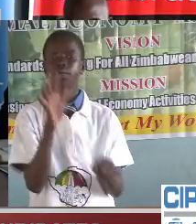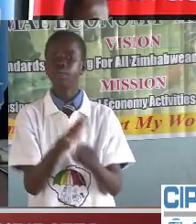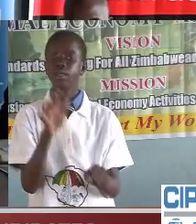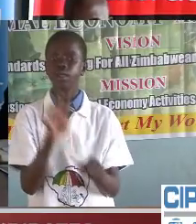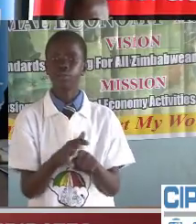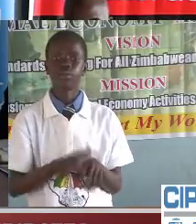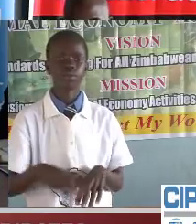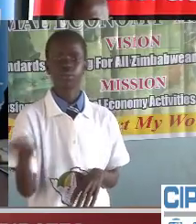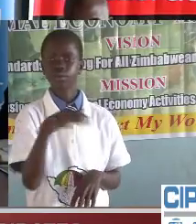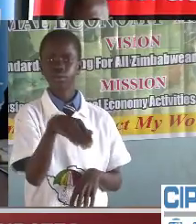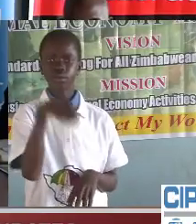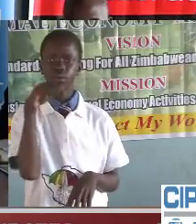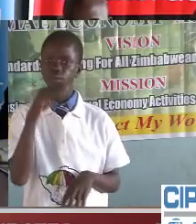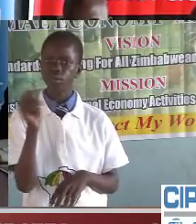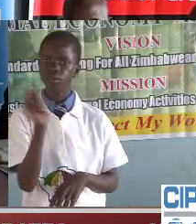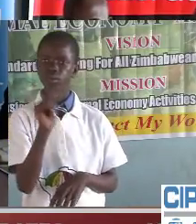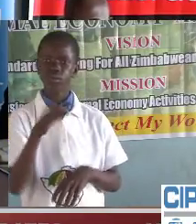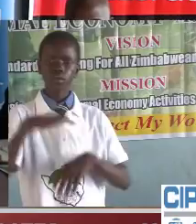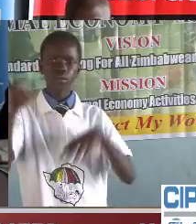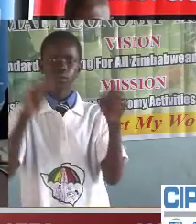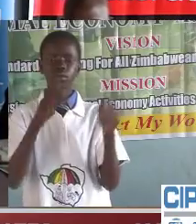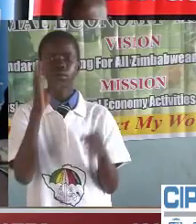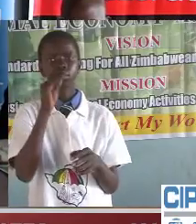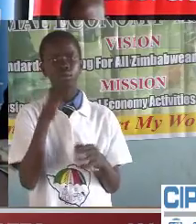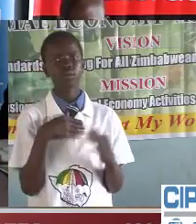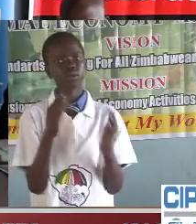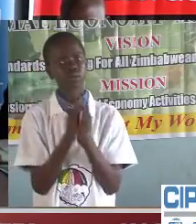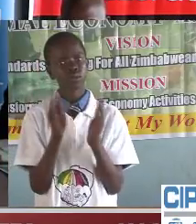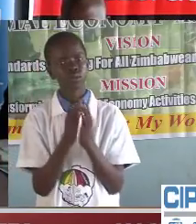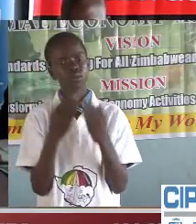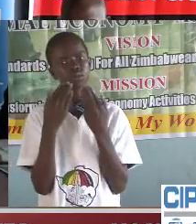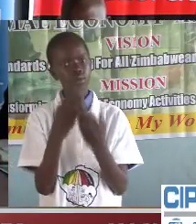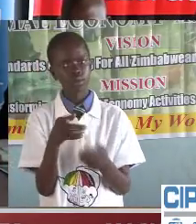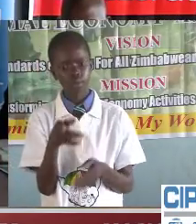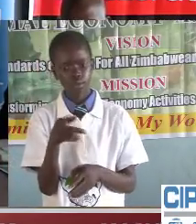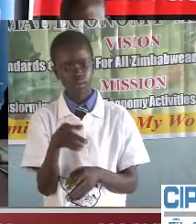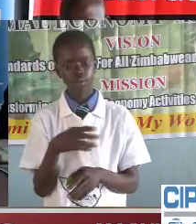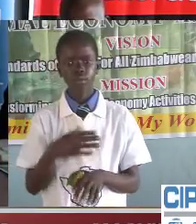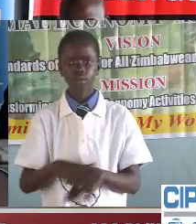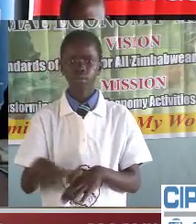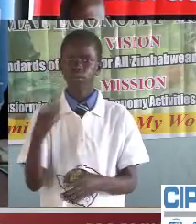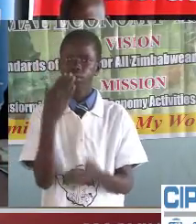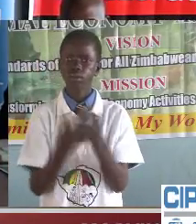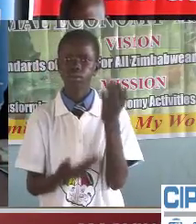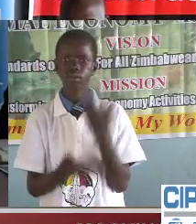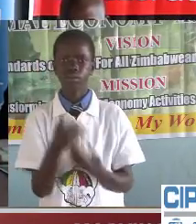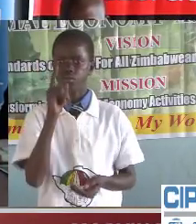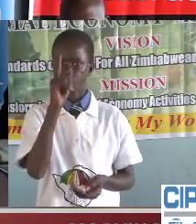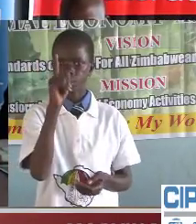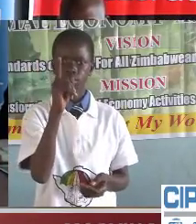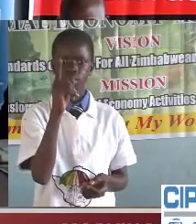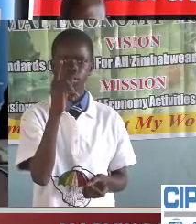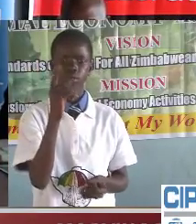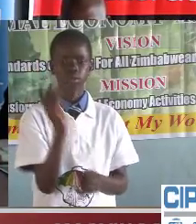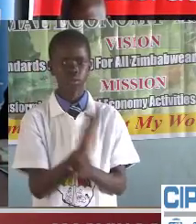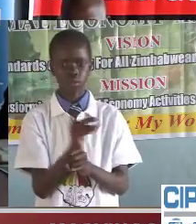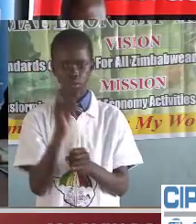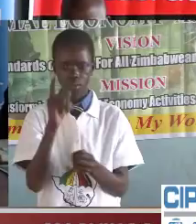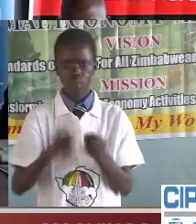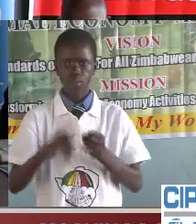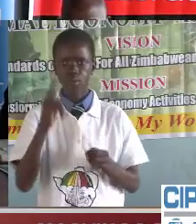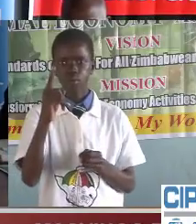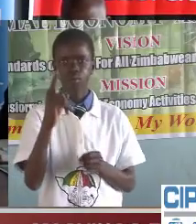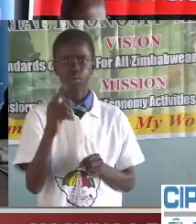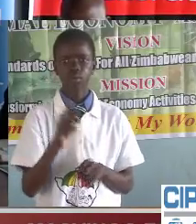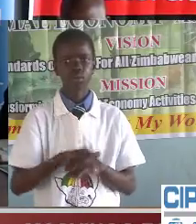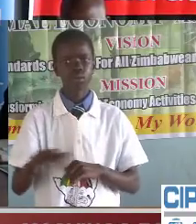handidzi vanotenga kupi, vanotenga kwatiri, asi dambudziko nderokuti kudii pokutengesera 1 uye patotengesera pacho